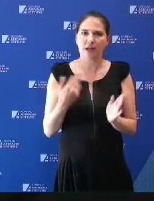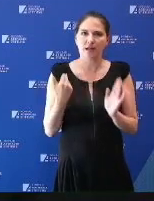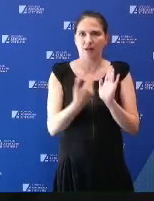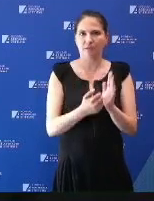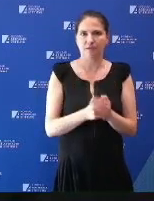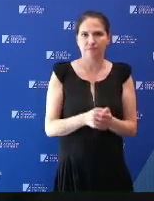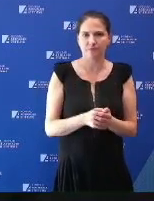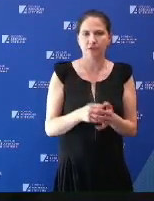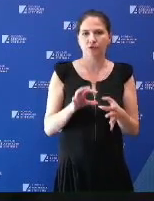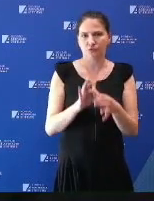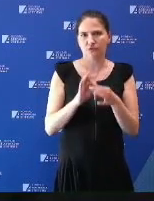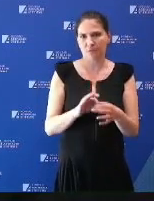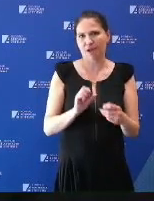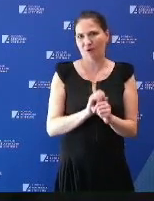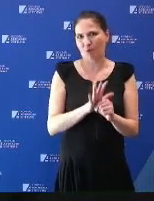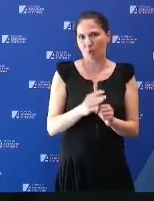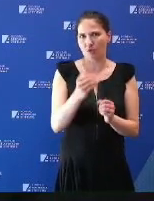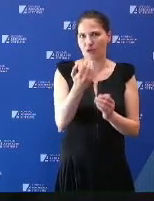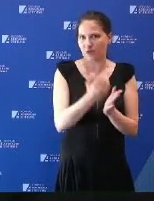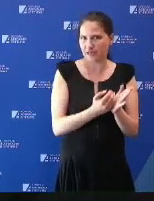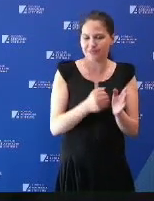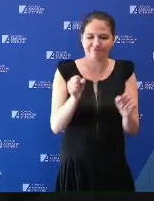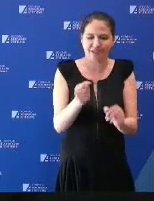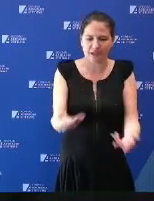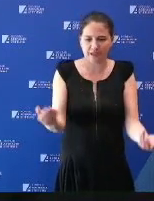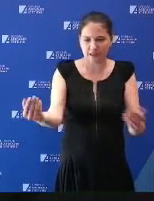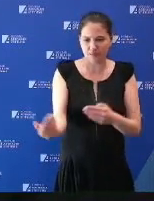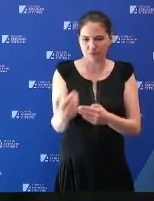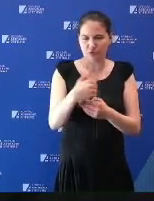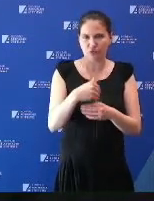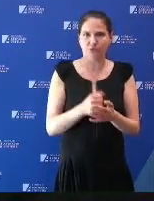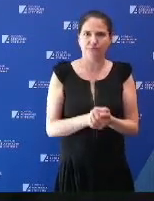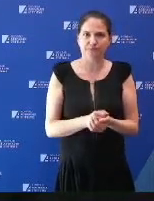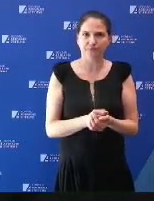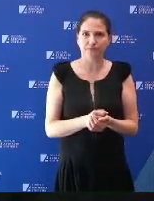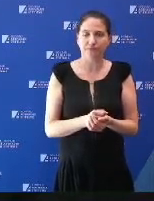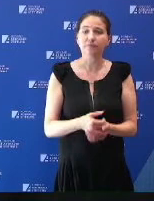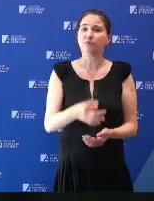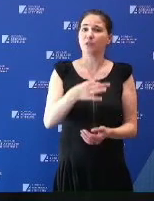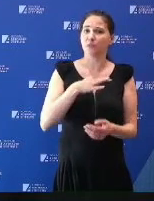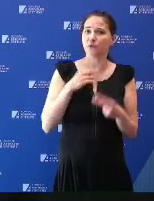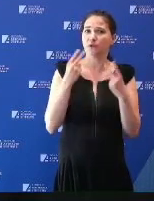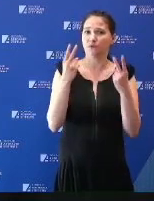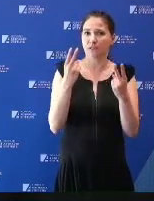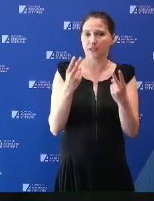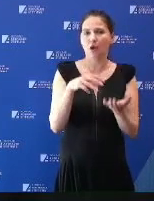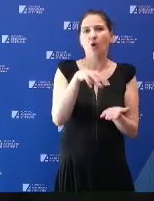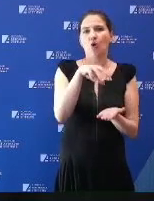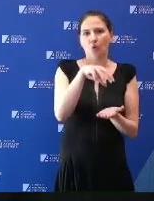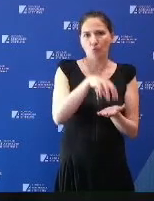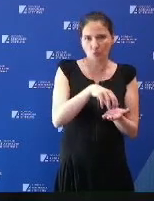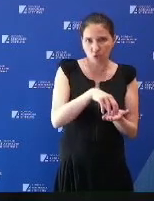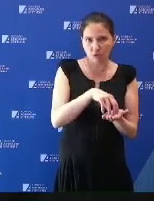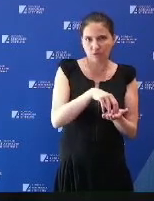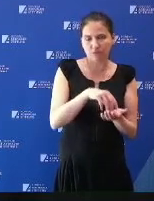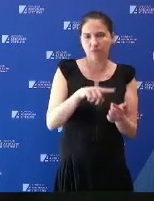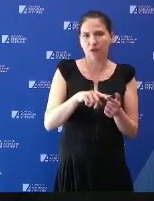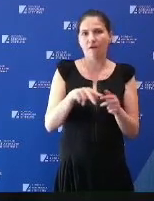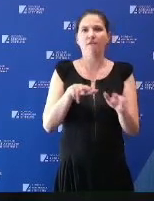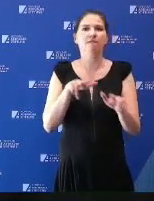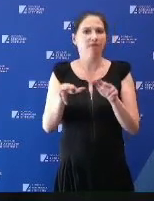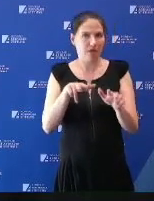den Corona-Bestimmungen ist es natürlich nicht so. Für uns ist es ganz arg wichtig, mit Kommunen und der Verwaltung